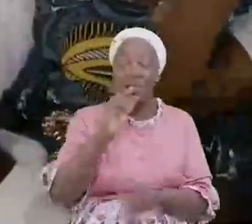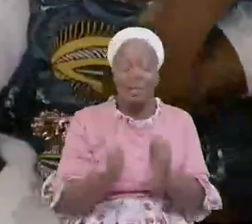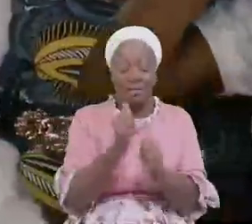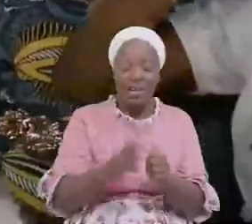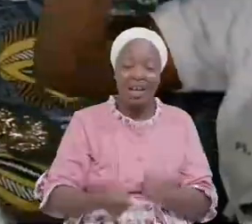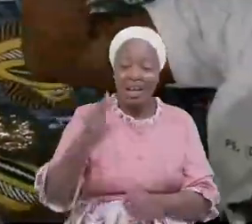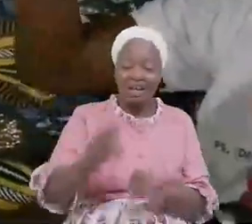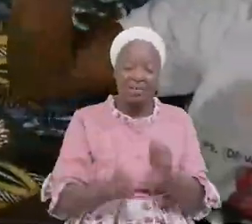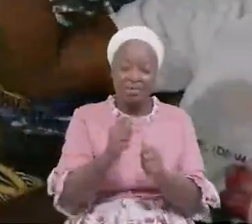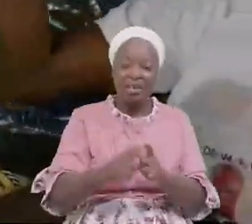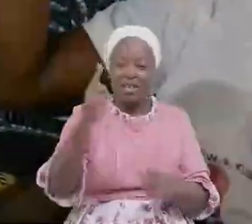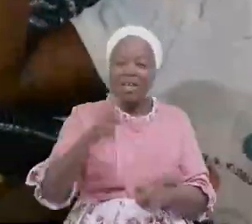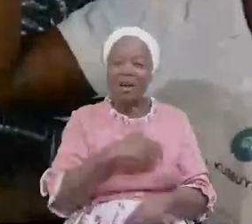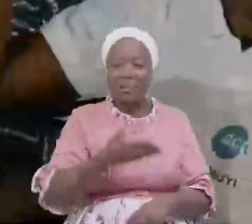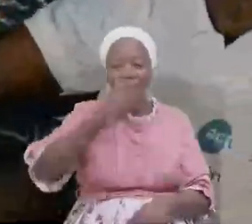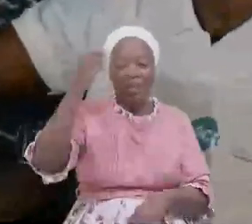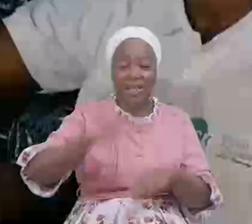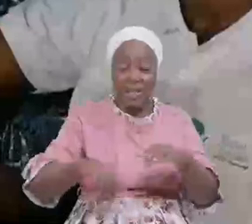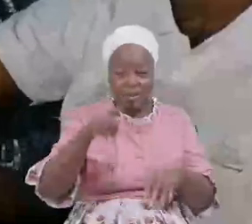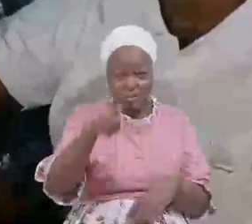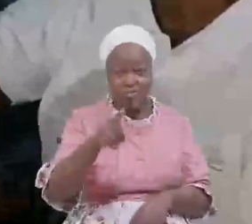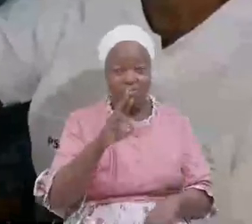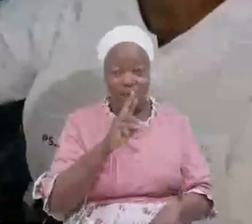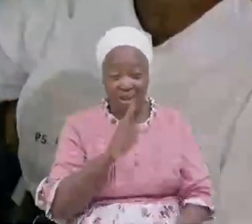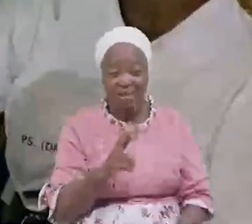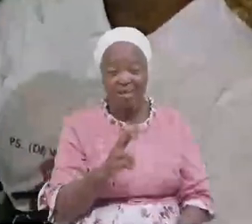que Dieu est plus haut et plus grand, plus puissant que toi-même.